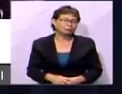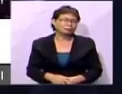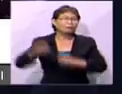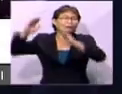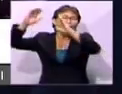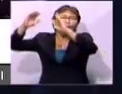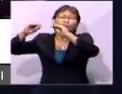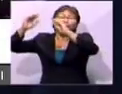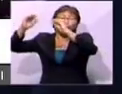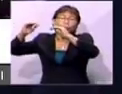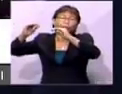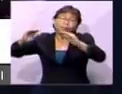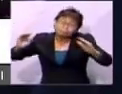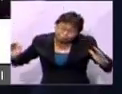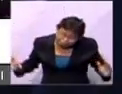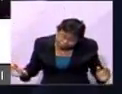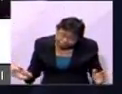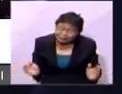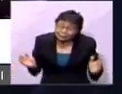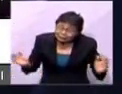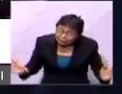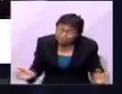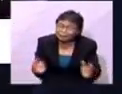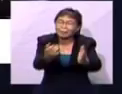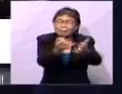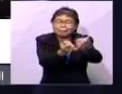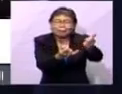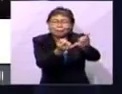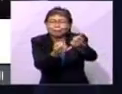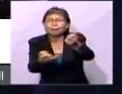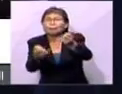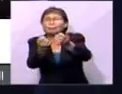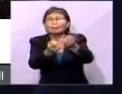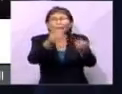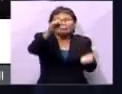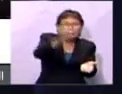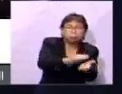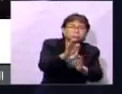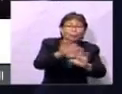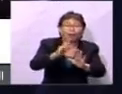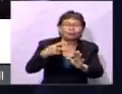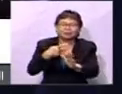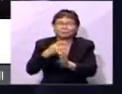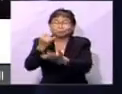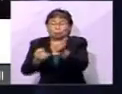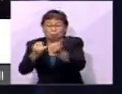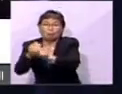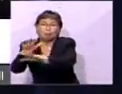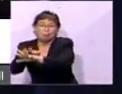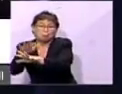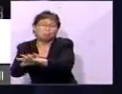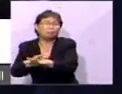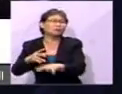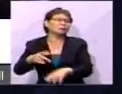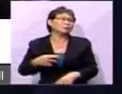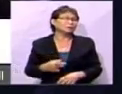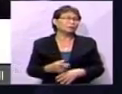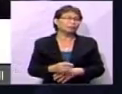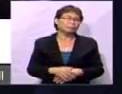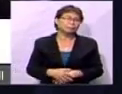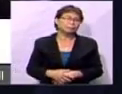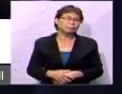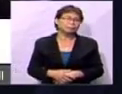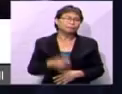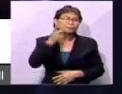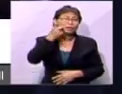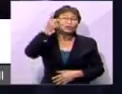Hopefully it will encourage our birth rate not to go down too low. We have to, as we get to a matured economy,